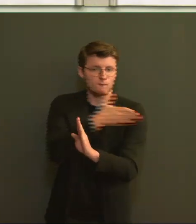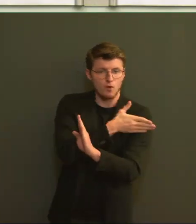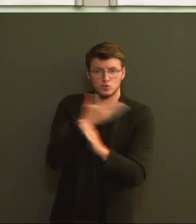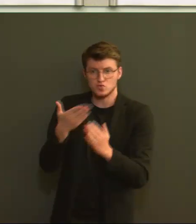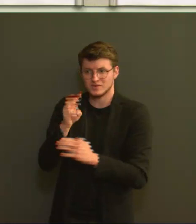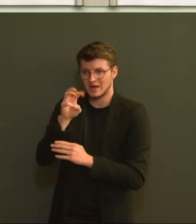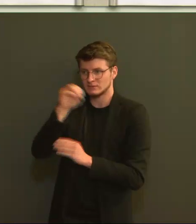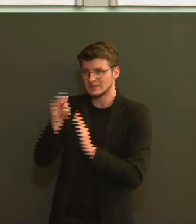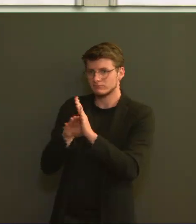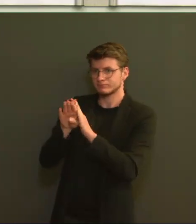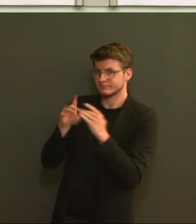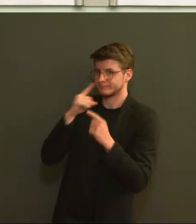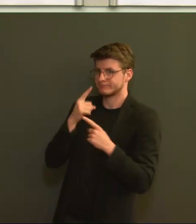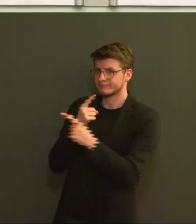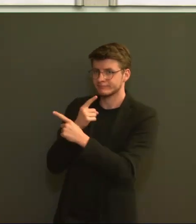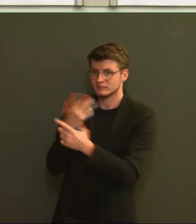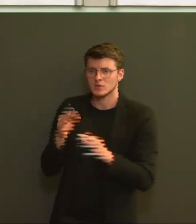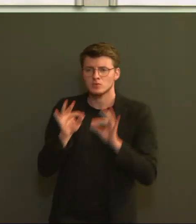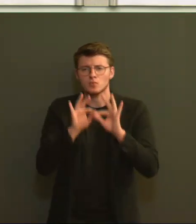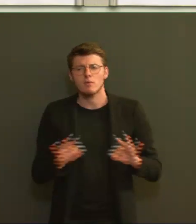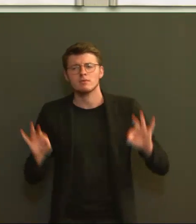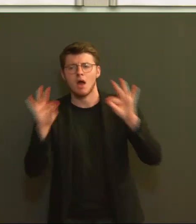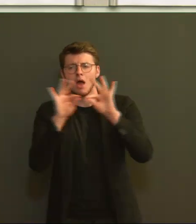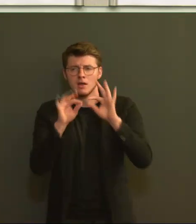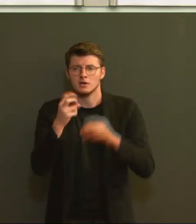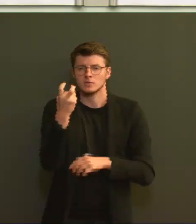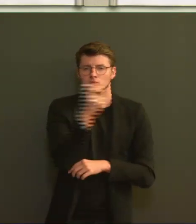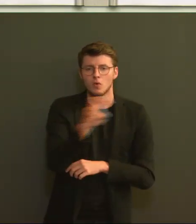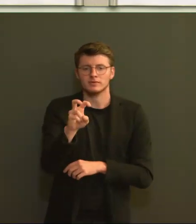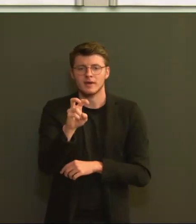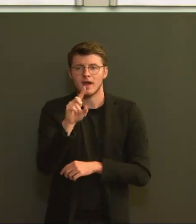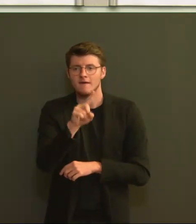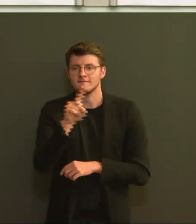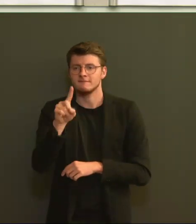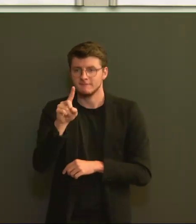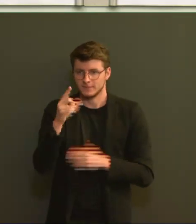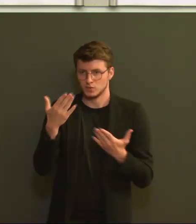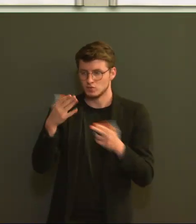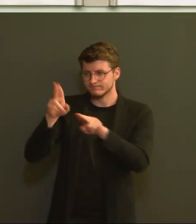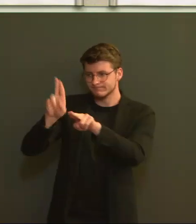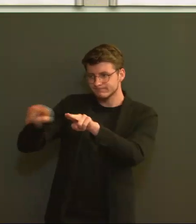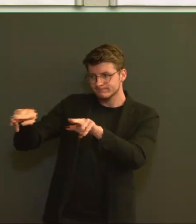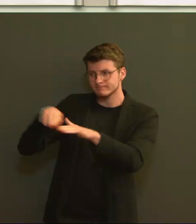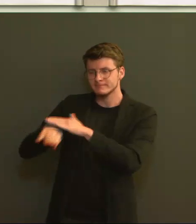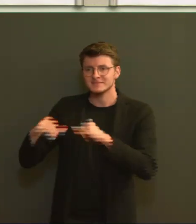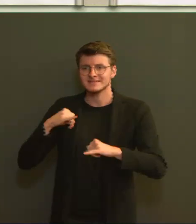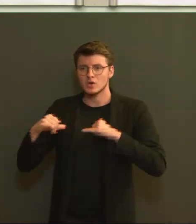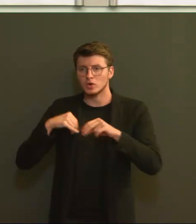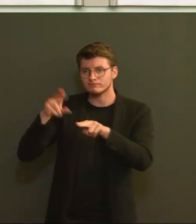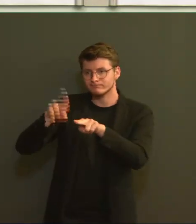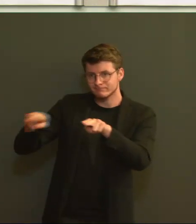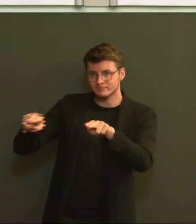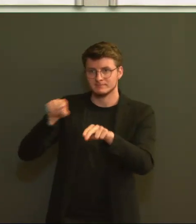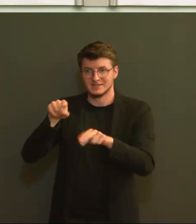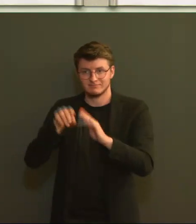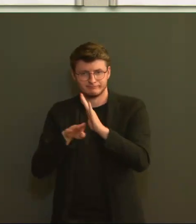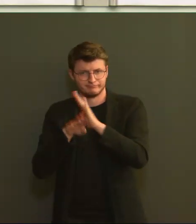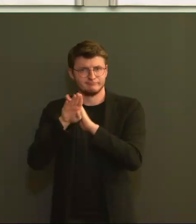In totaal liggen er nu 211 mensen in het ziekenhuis. Dat is een stijging van